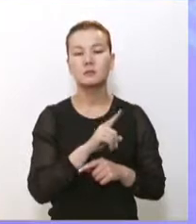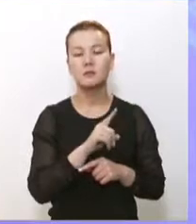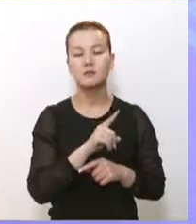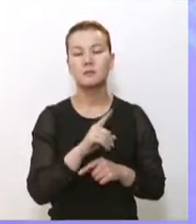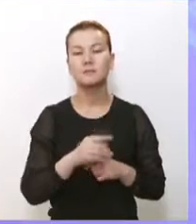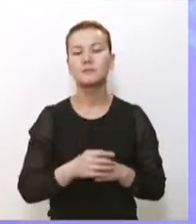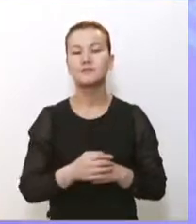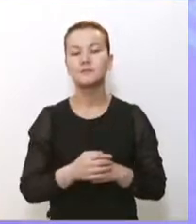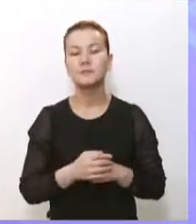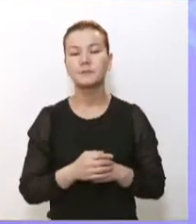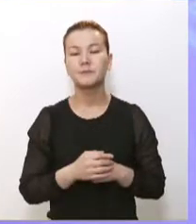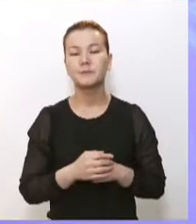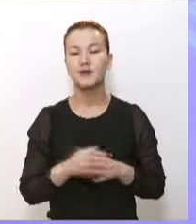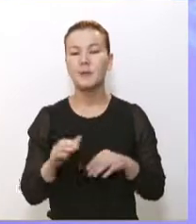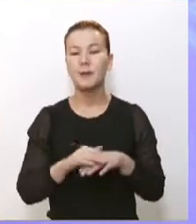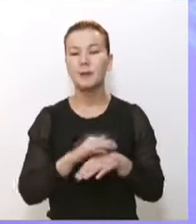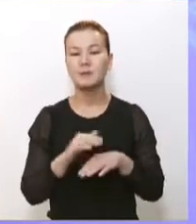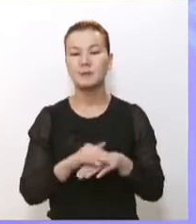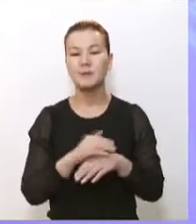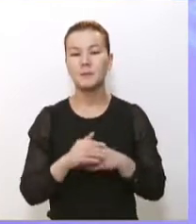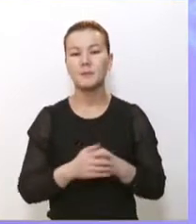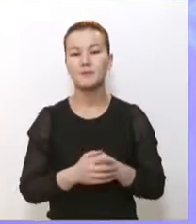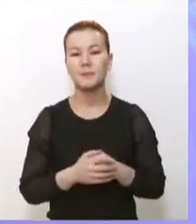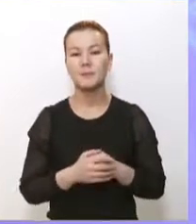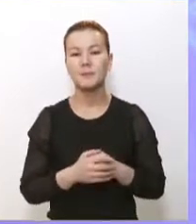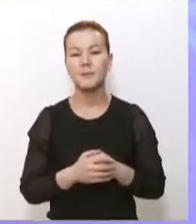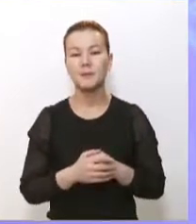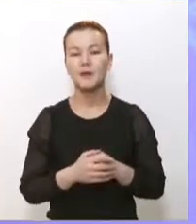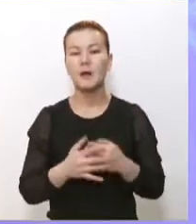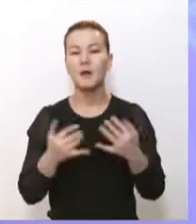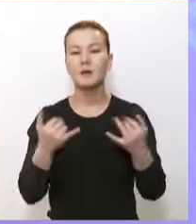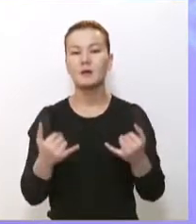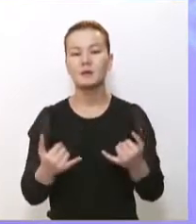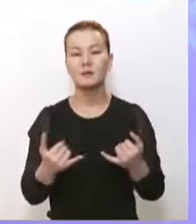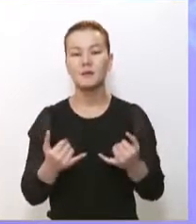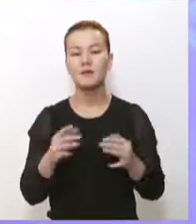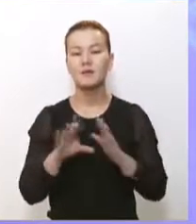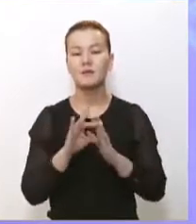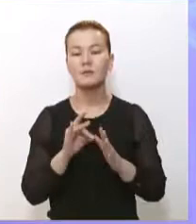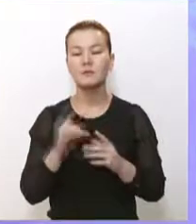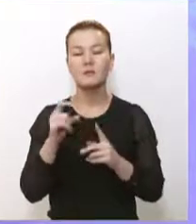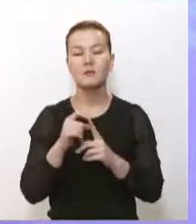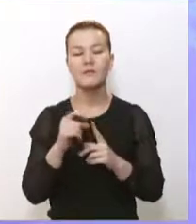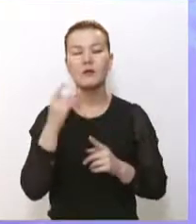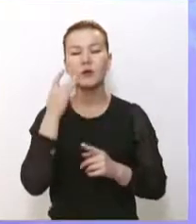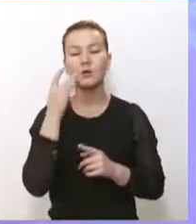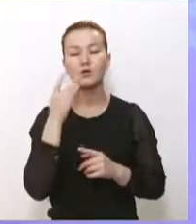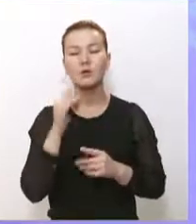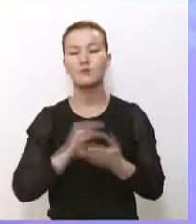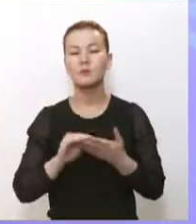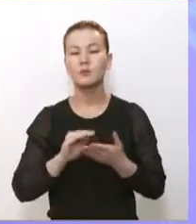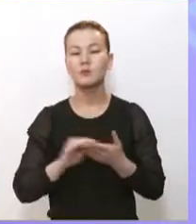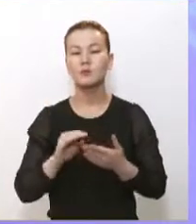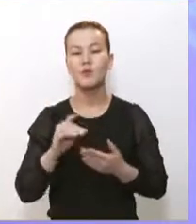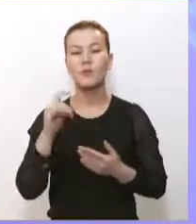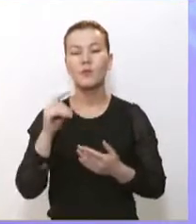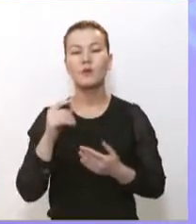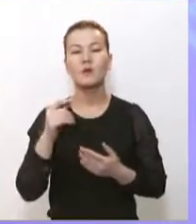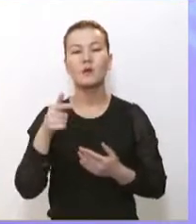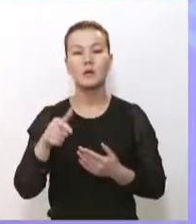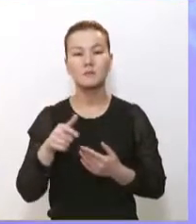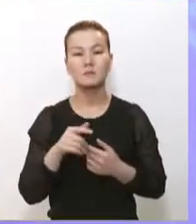З. Молодцы. А теперь выберите слова, в которых пишется буква